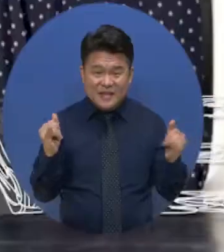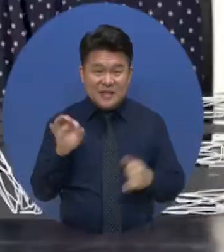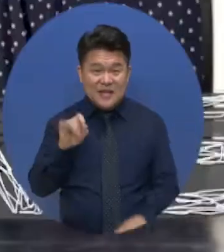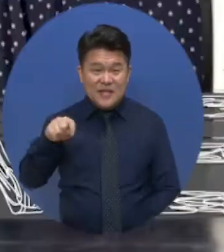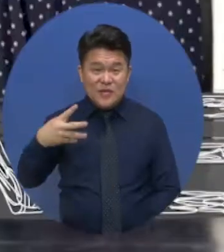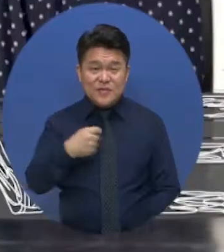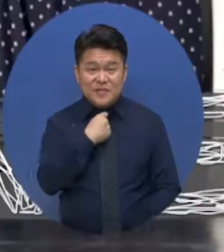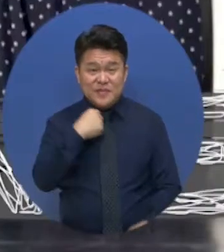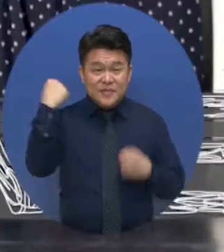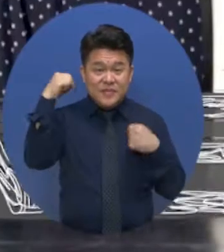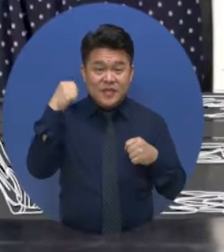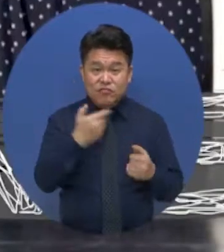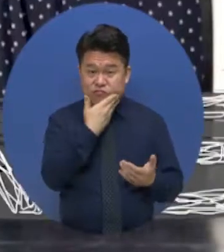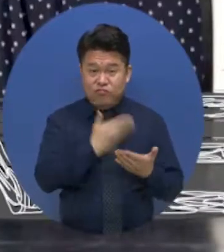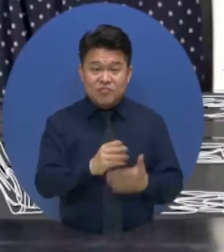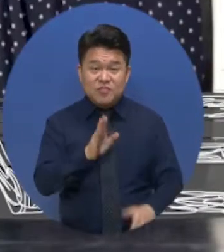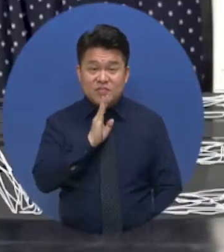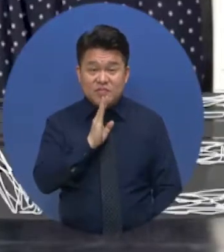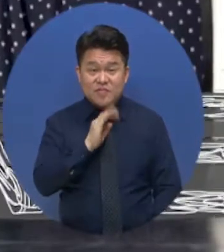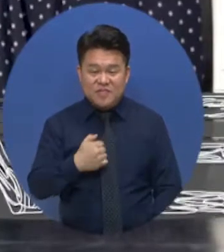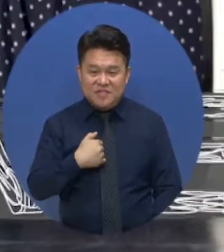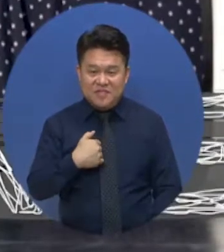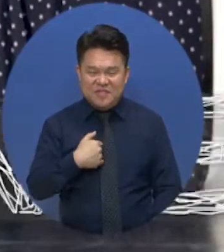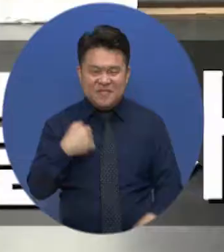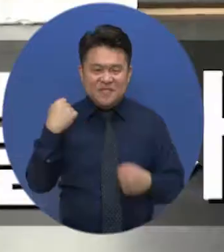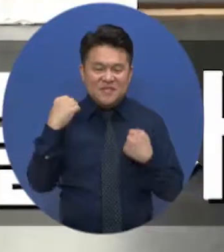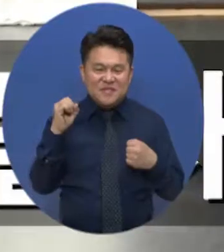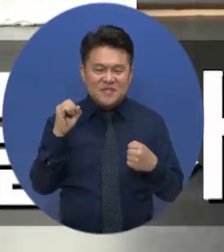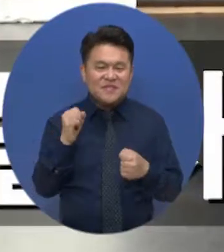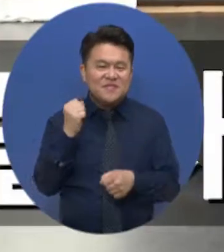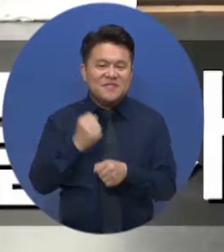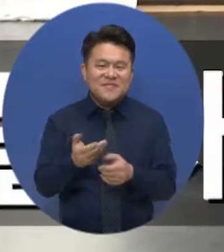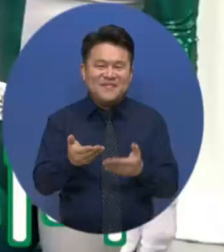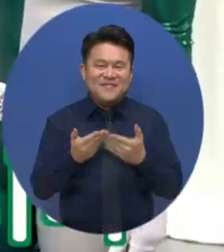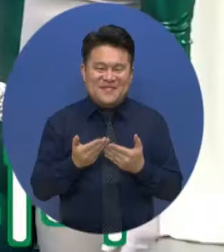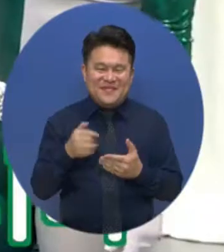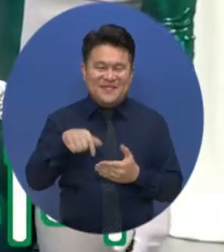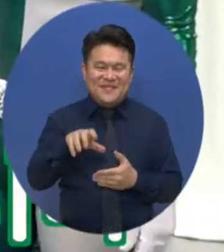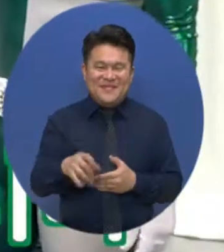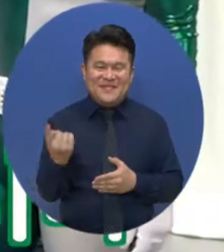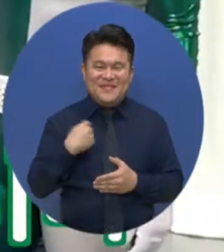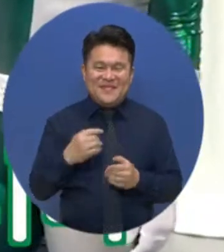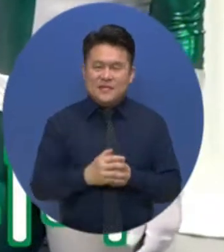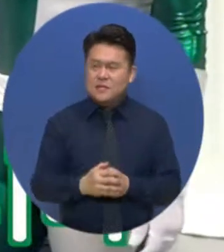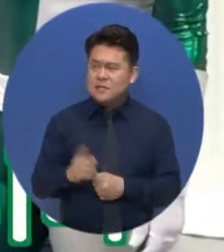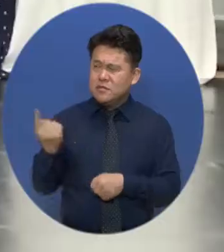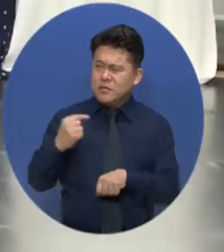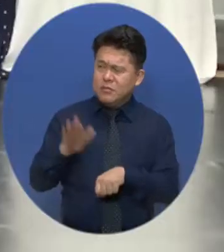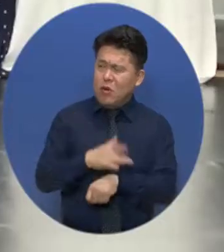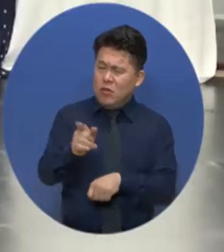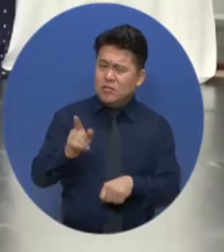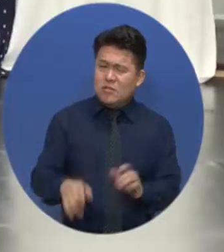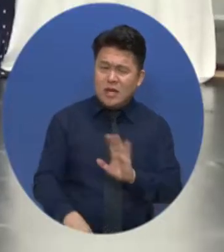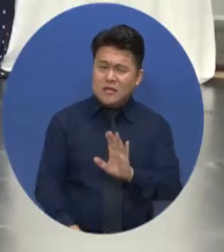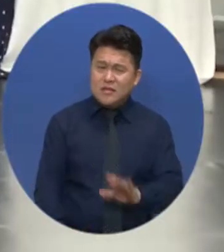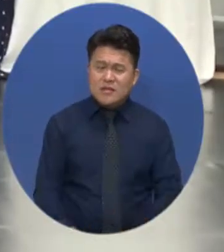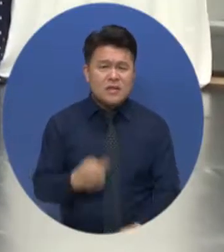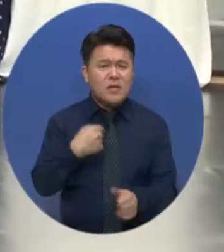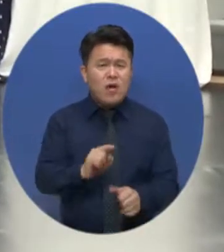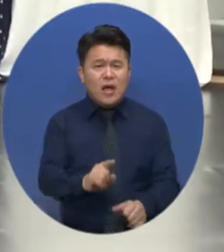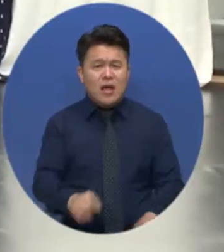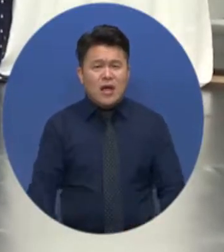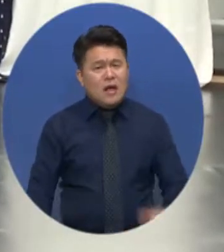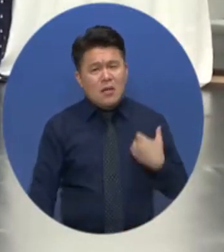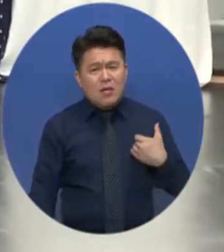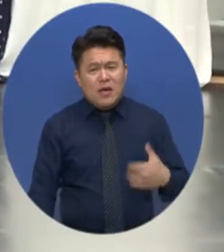되려면 댄스는 빠질 수 없다. 오늘 저를 아이돌로 만들어줄 이동생 왔습니다. 잘못 찾아오셨습니다. 어떻게 가르쳐야 될까?